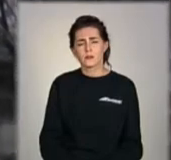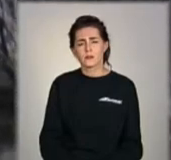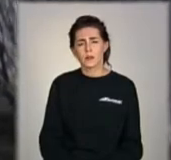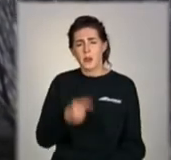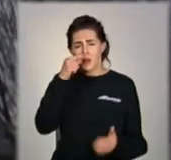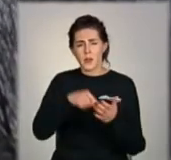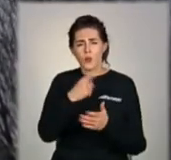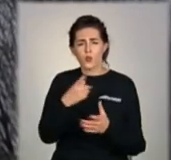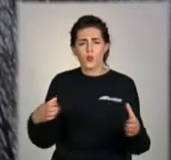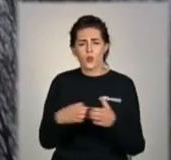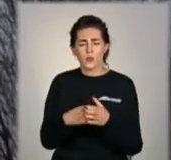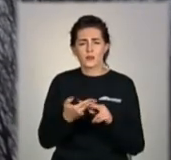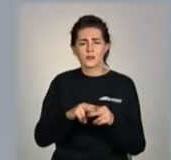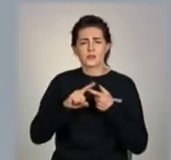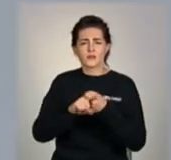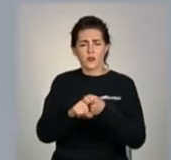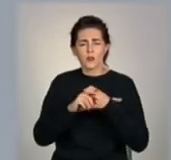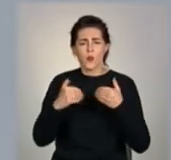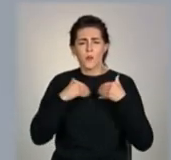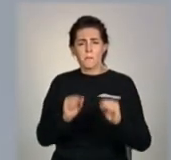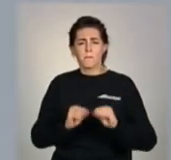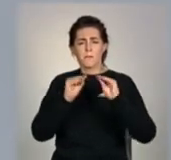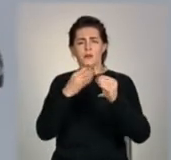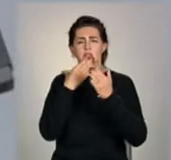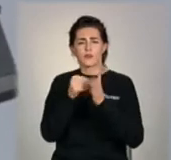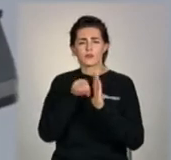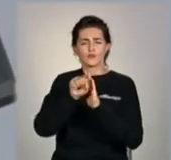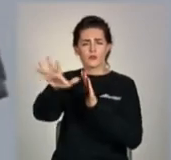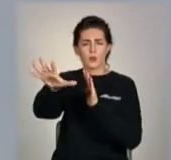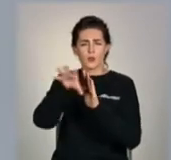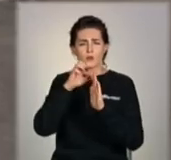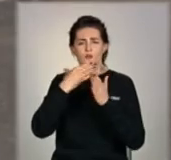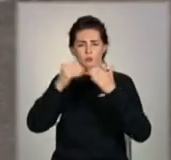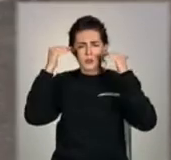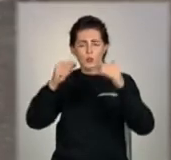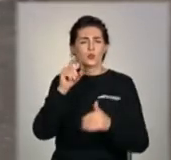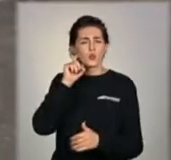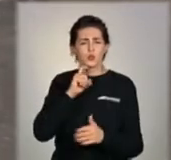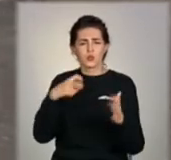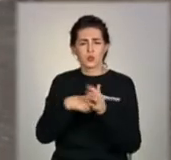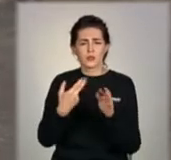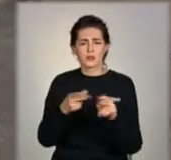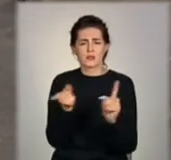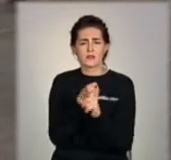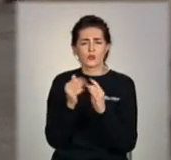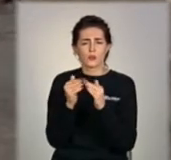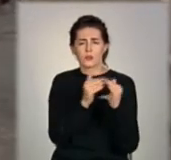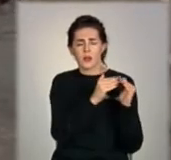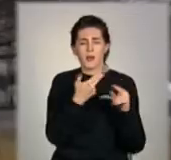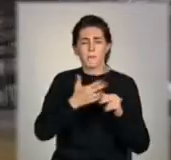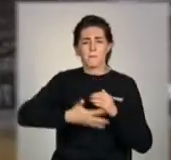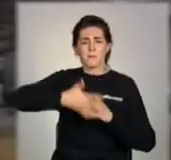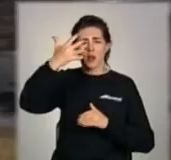Одна з компаній стільникового зв'язку вирішила встановити свою антенну на даху відділення «Укрпошти», чия будівля примикає до